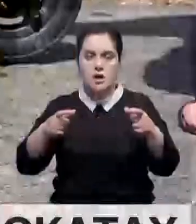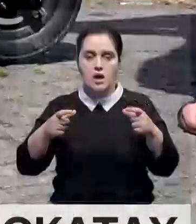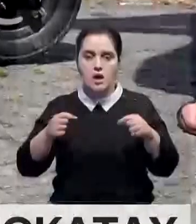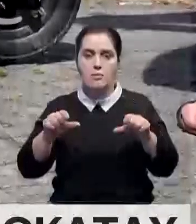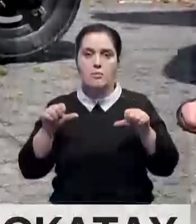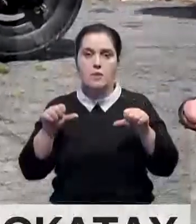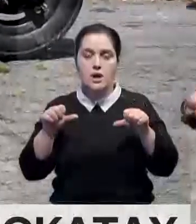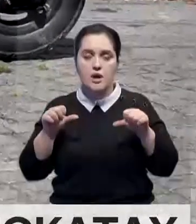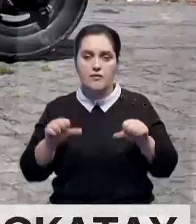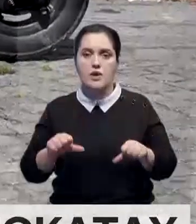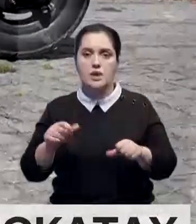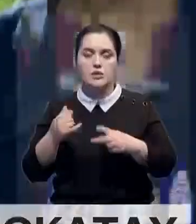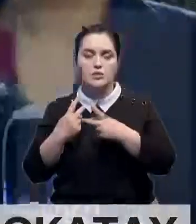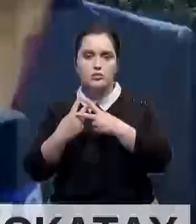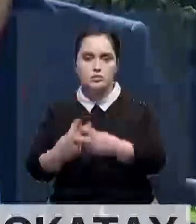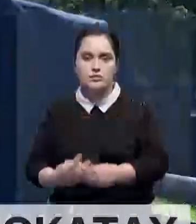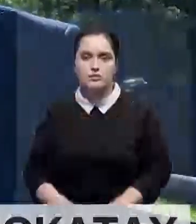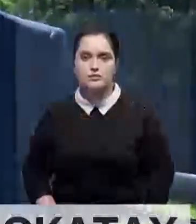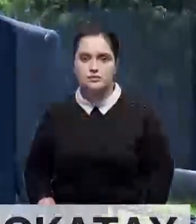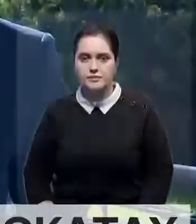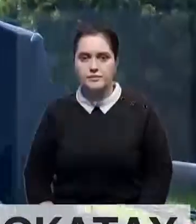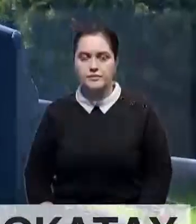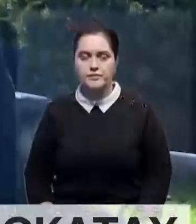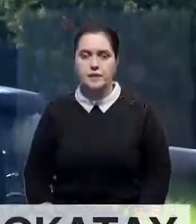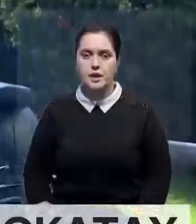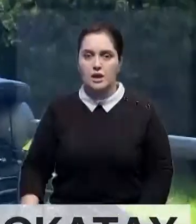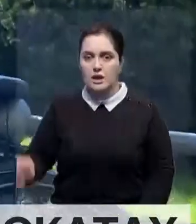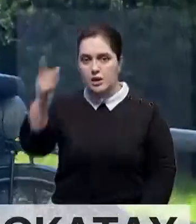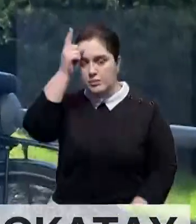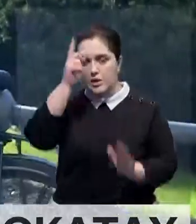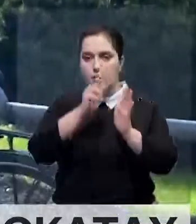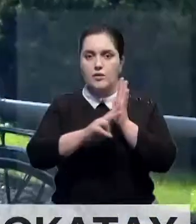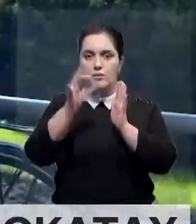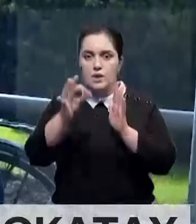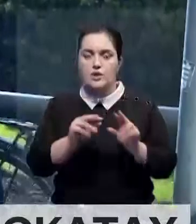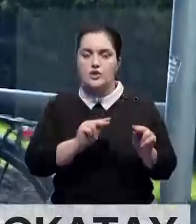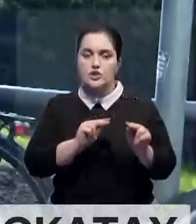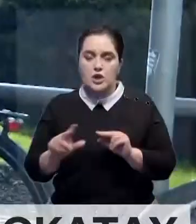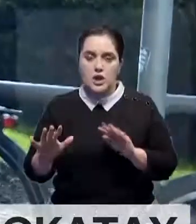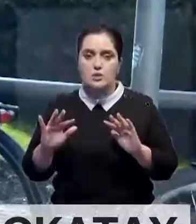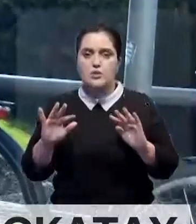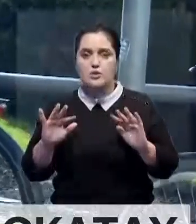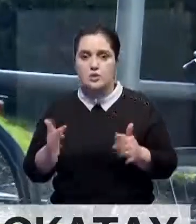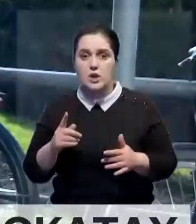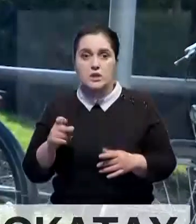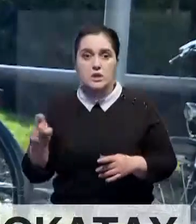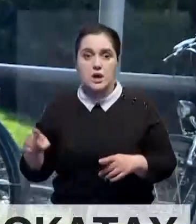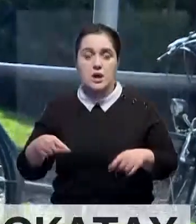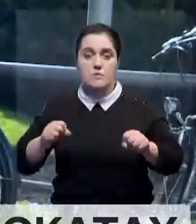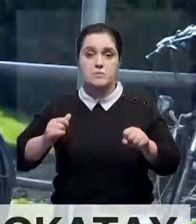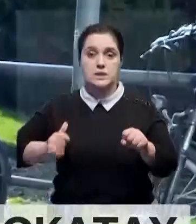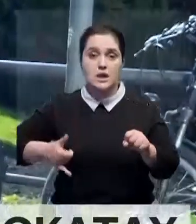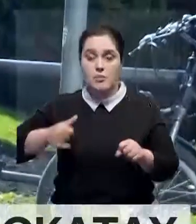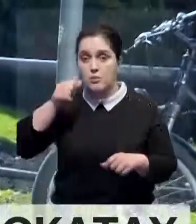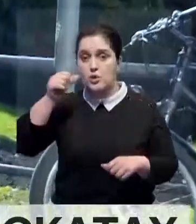даже отправить в тюрьму. В Германии 80% несчастных случаев или происшествий происходят из-за самокатчиков. В